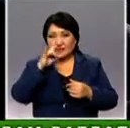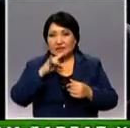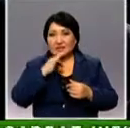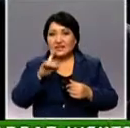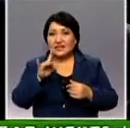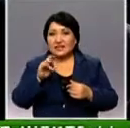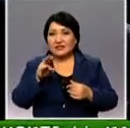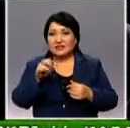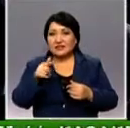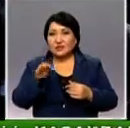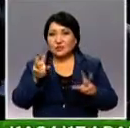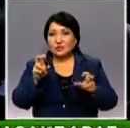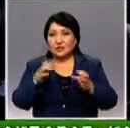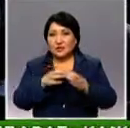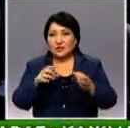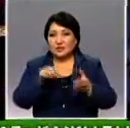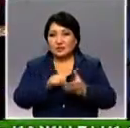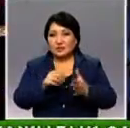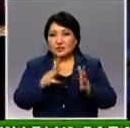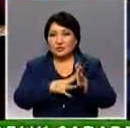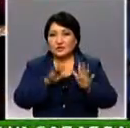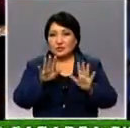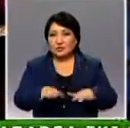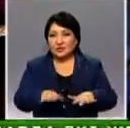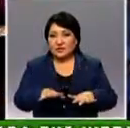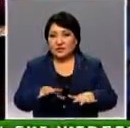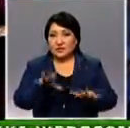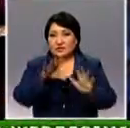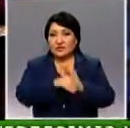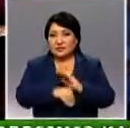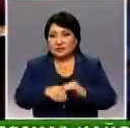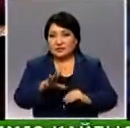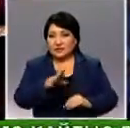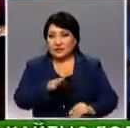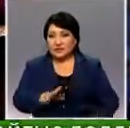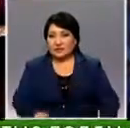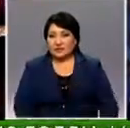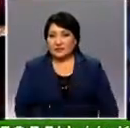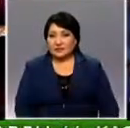9-шы орынды иеленген еді. Перизат Көмекбайқызы, Мұрат Тайжанов, Алматы телеарнасы.